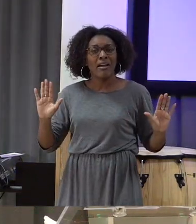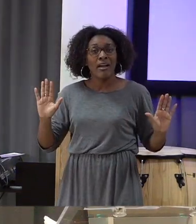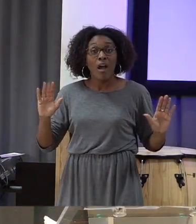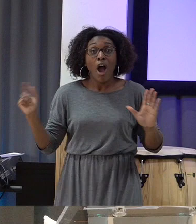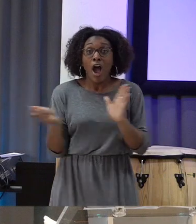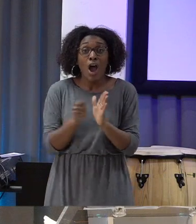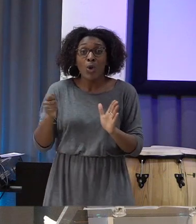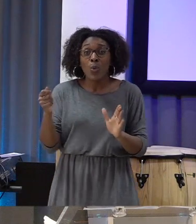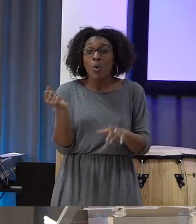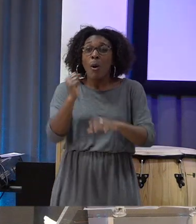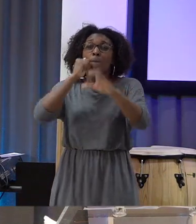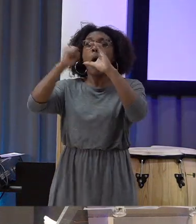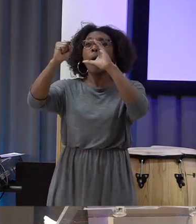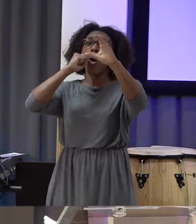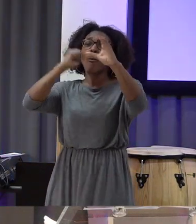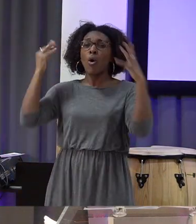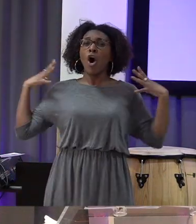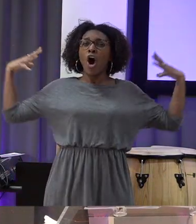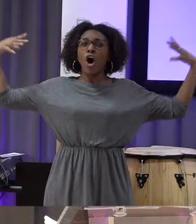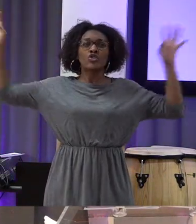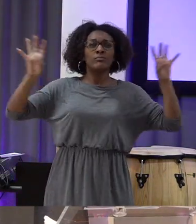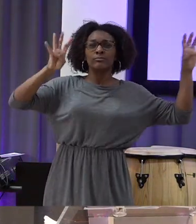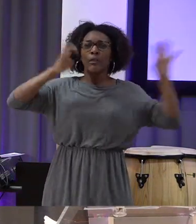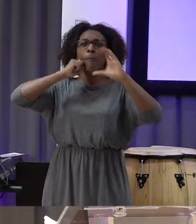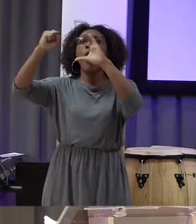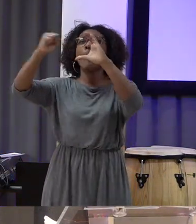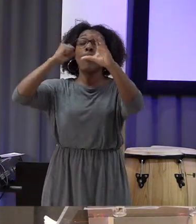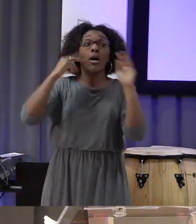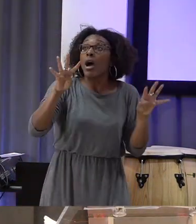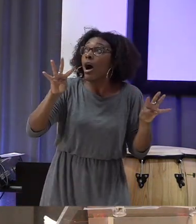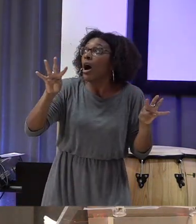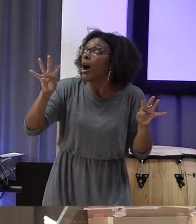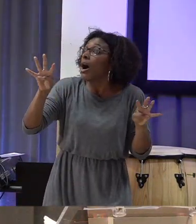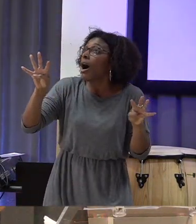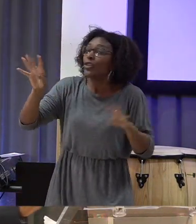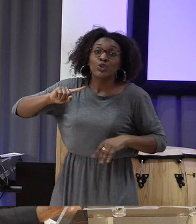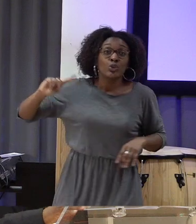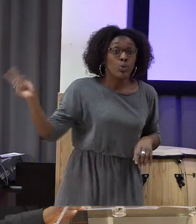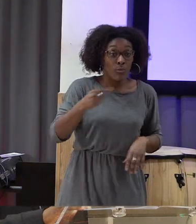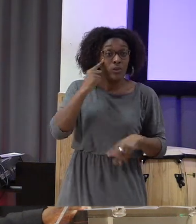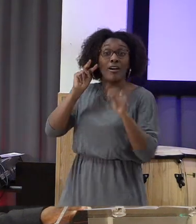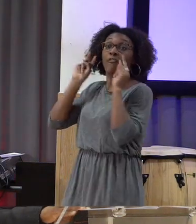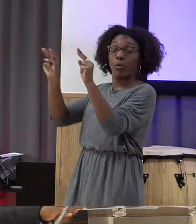trompette résonnera. Alléluia. Et tous, nous verrons l'époux.